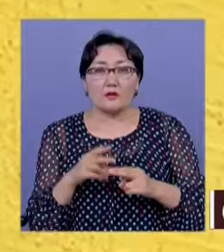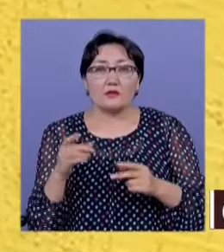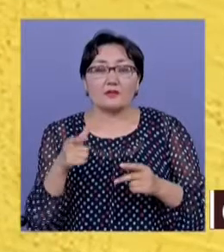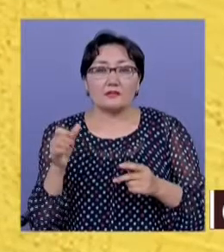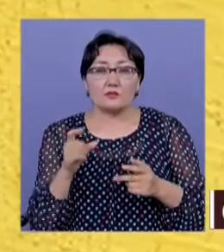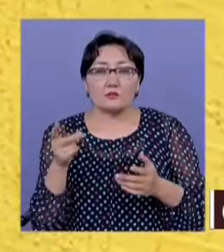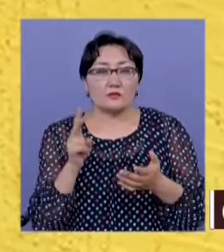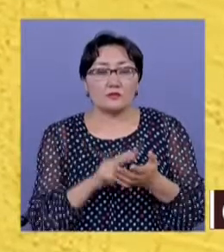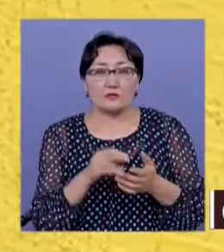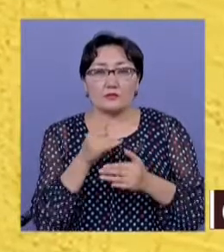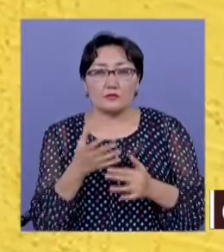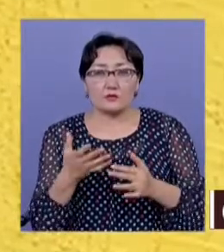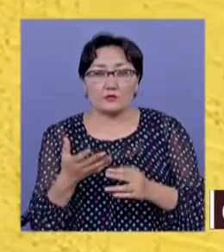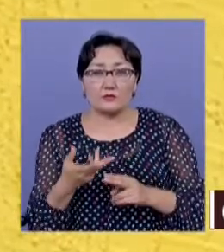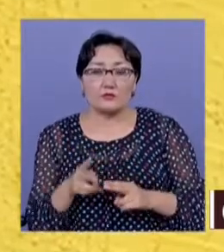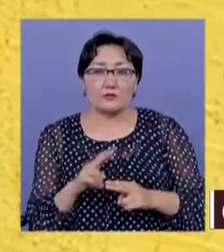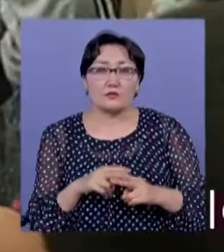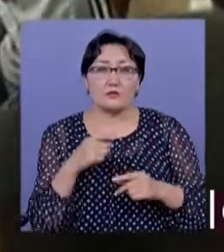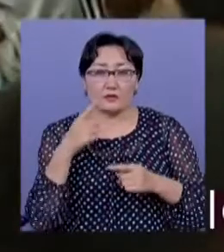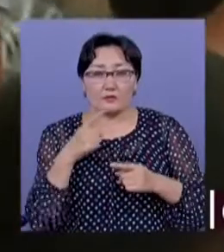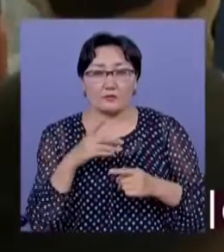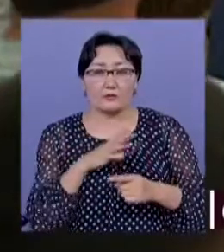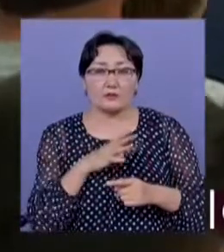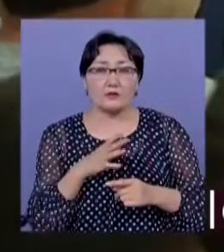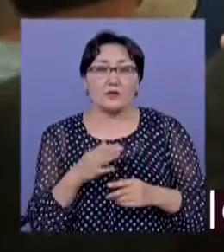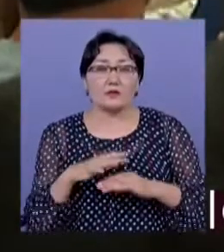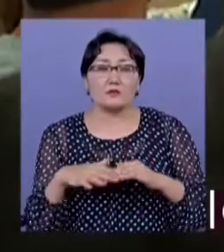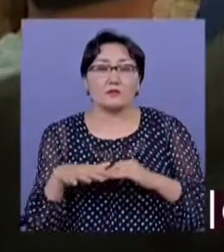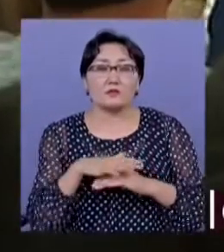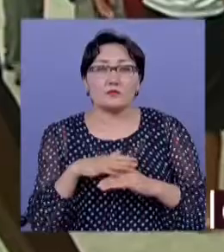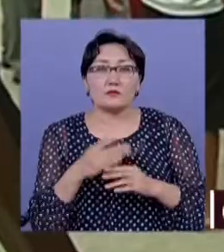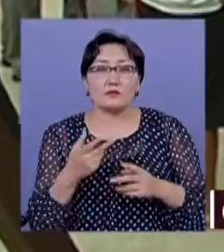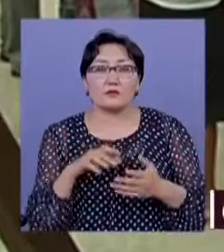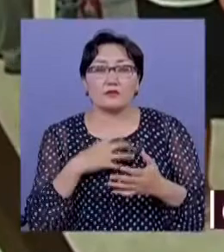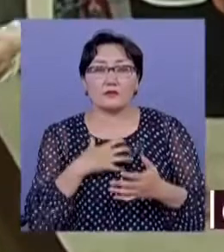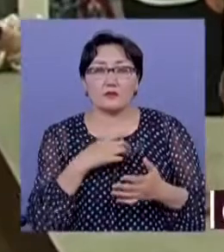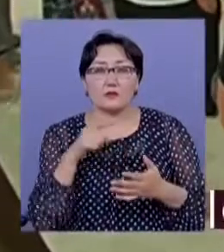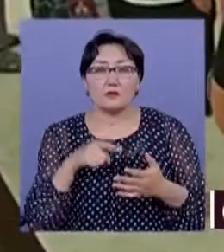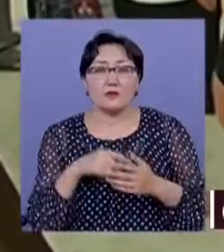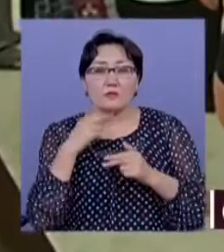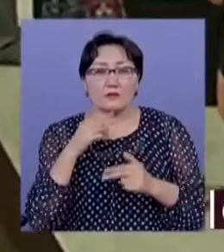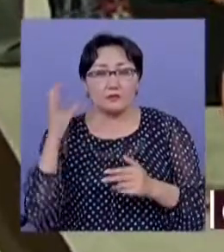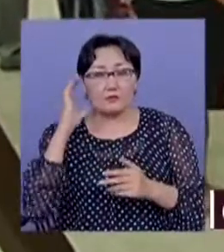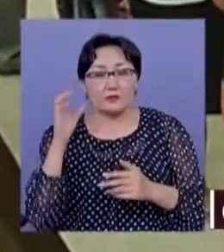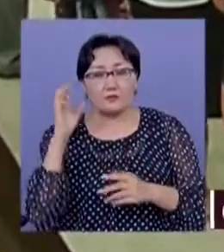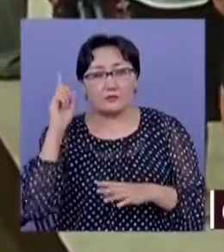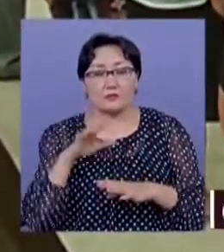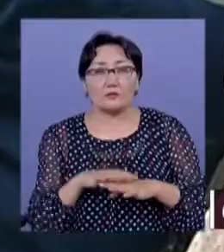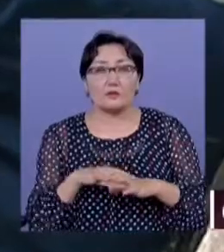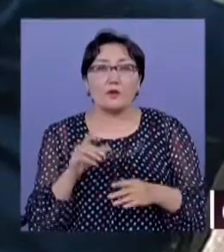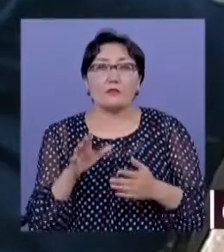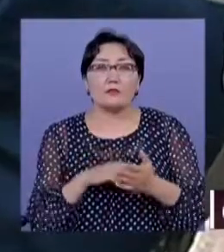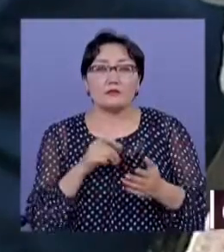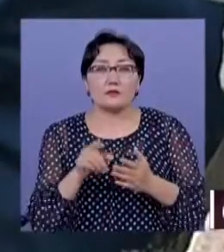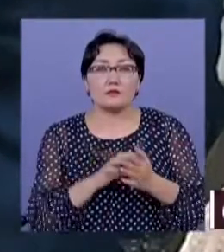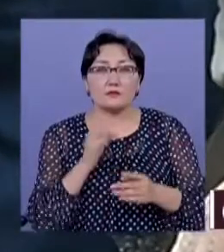отынға қосыла алмай әбден әбігерге түскенін тілге тиек еткен. Халықтың қордаланған мәселелерін мұқият тыңдаған шаһар басшысы бірден тапсырма беріп,